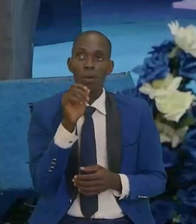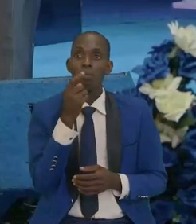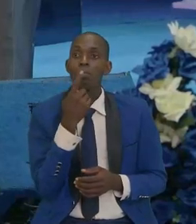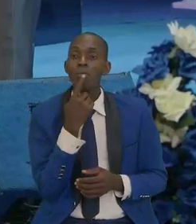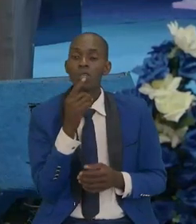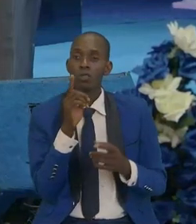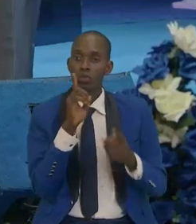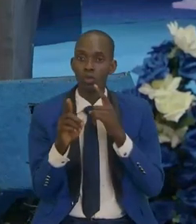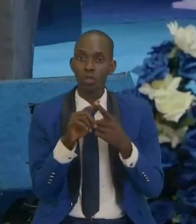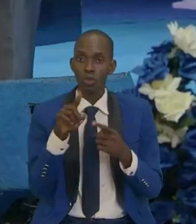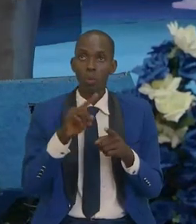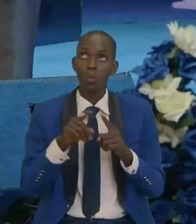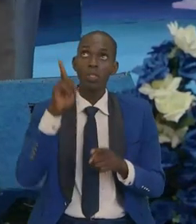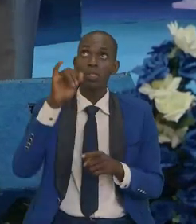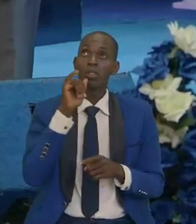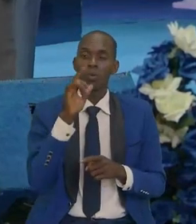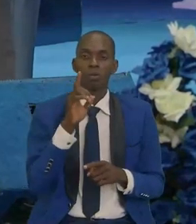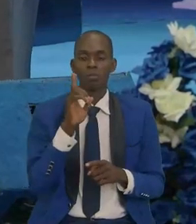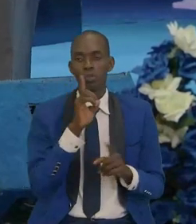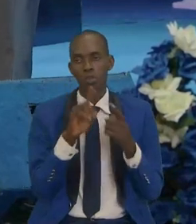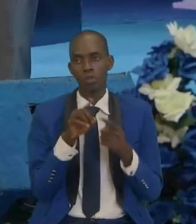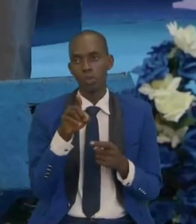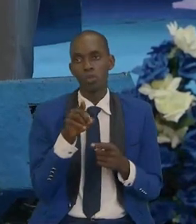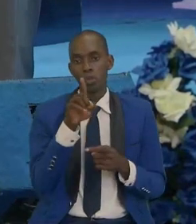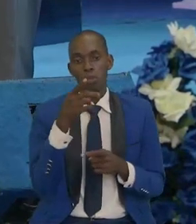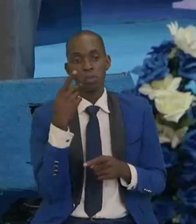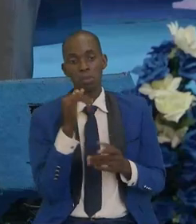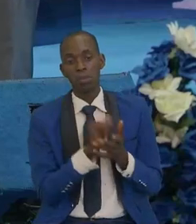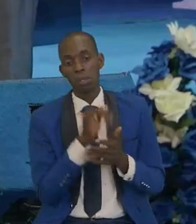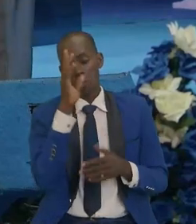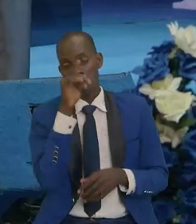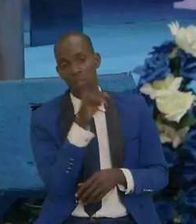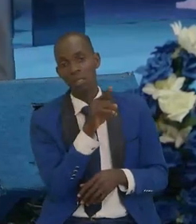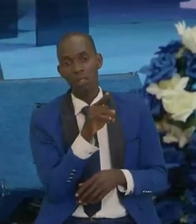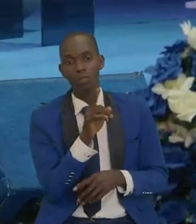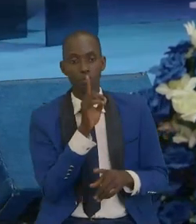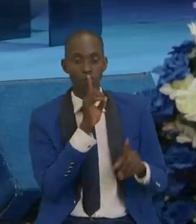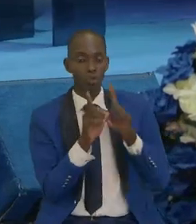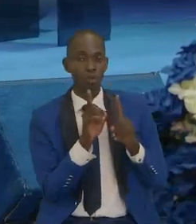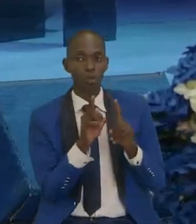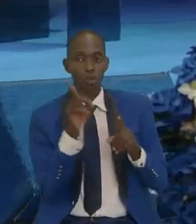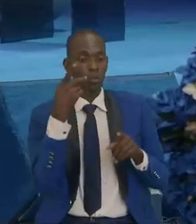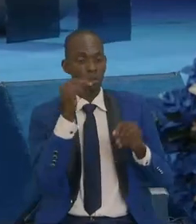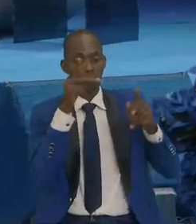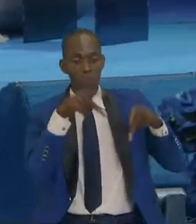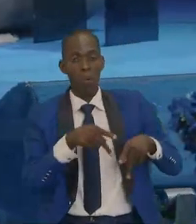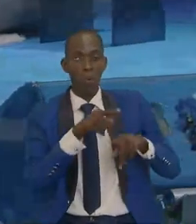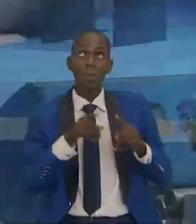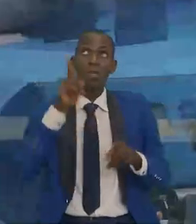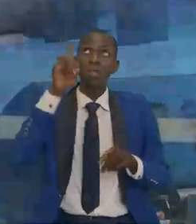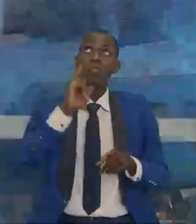utilise le micro, mais c'est lui qui vous parle. Il utilise l'homme, mais c'est lui qui vous